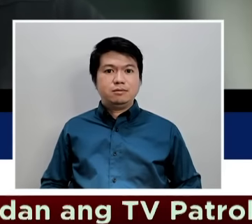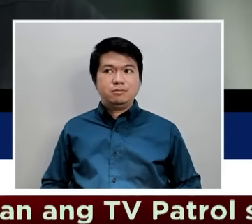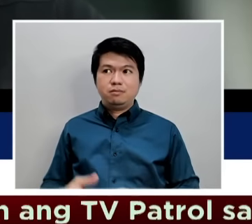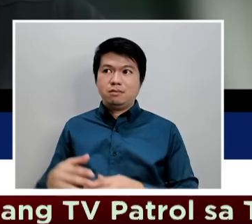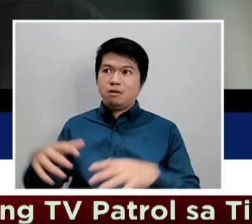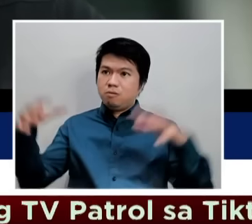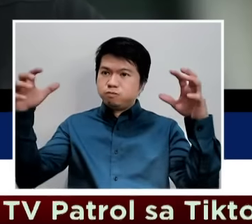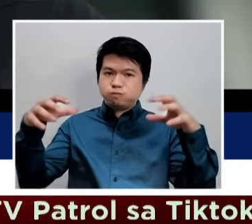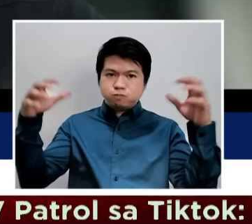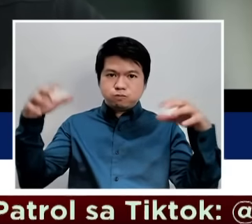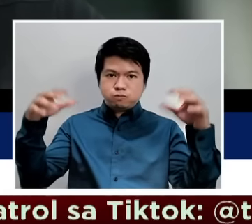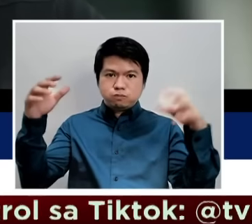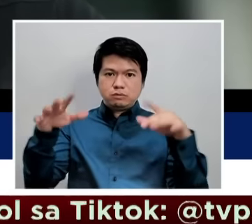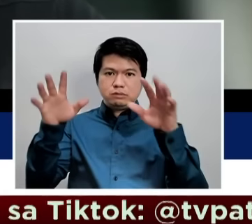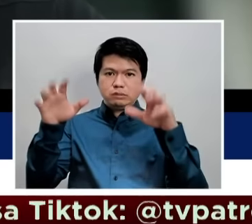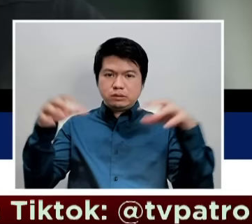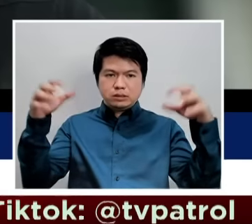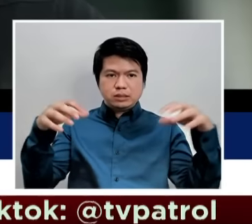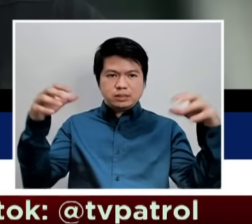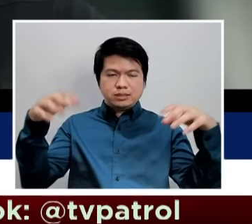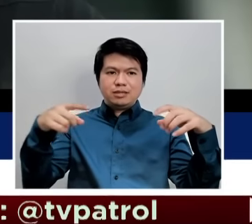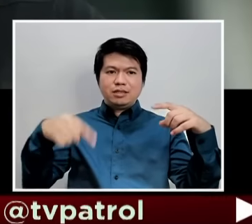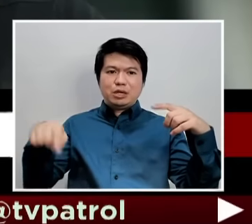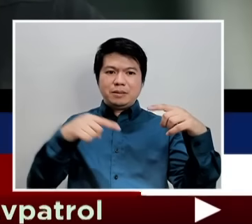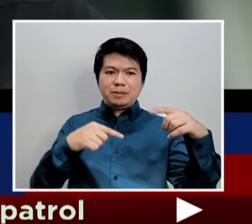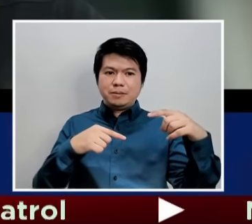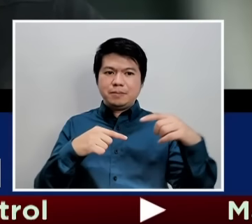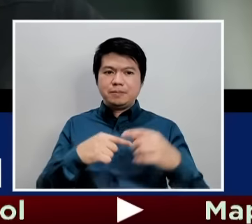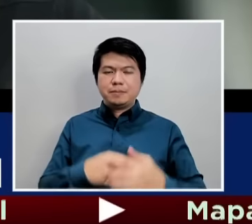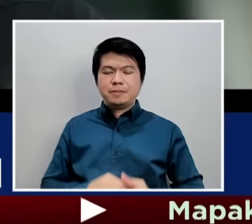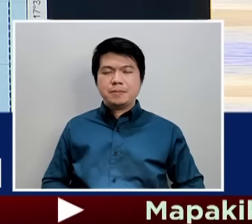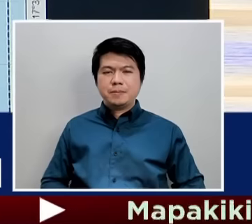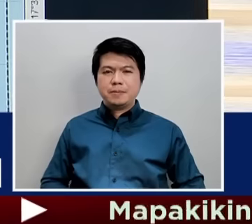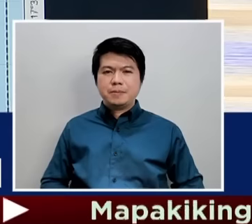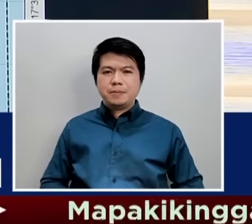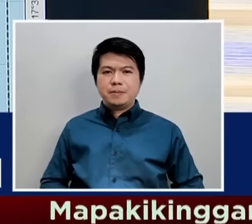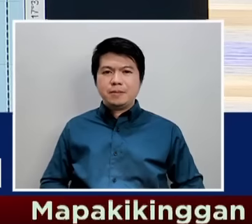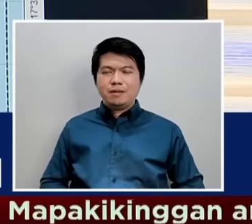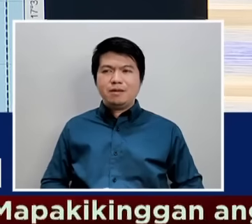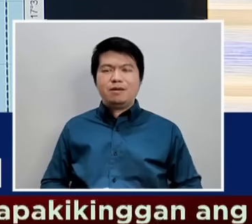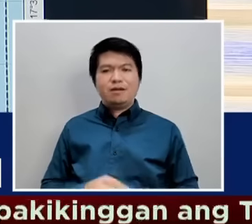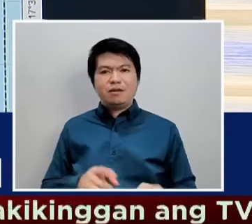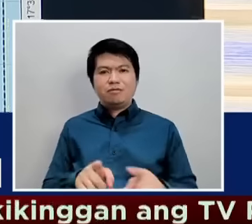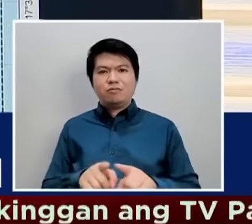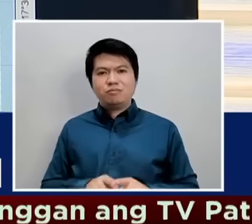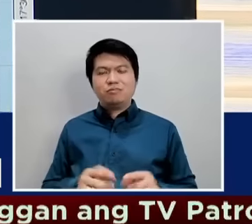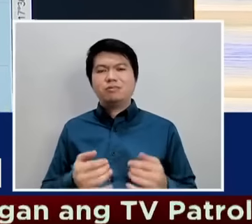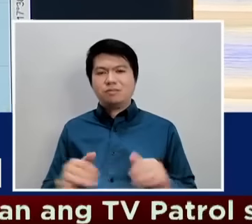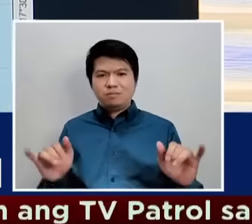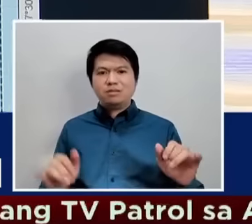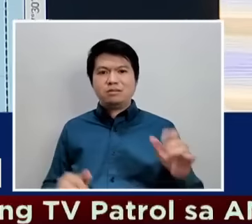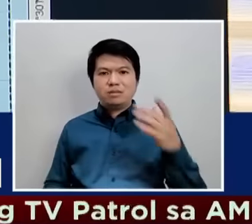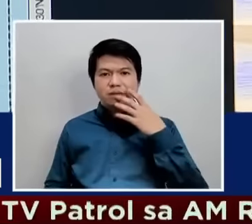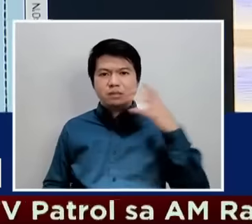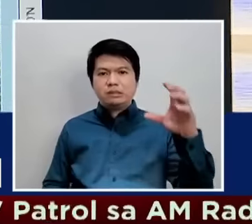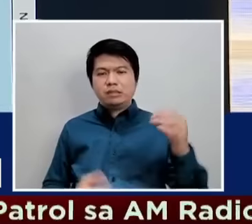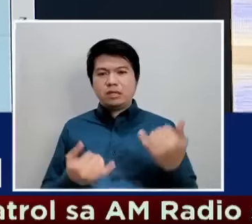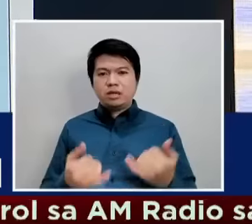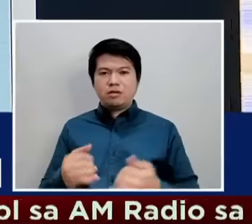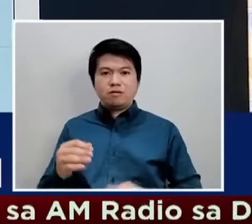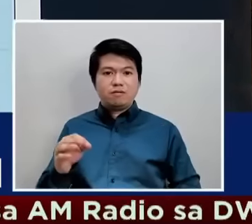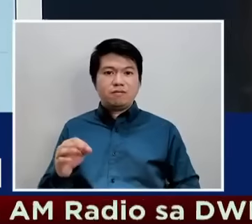and ang pinaka-ma-attribute natin doon sa pag-init ng mundo. Ngayong Biyernes, sinabi ng PAGASA na bagamat